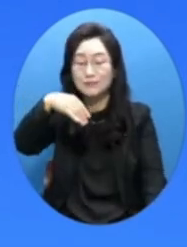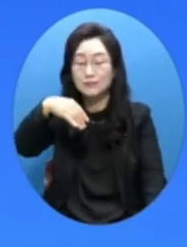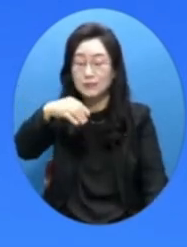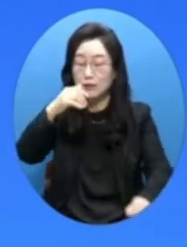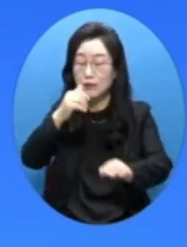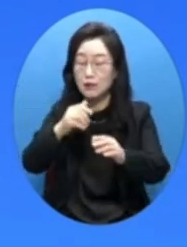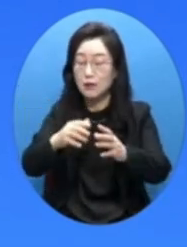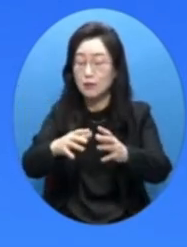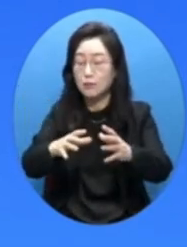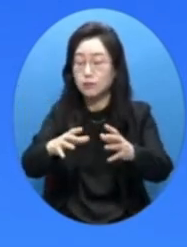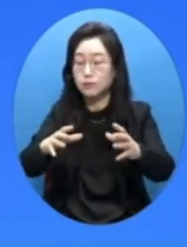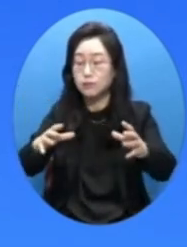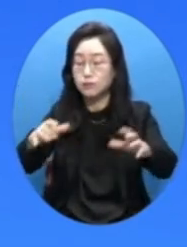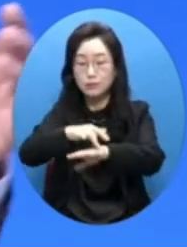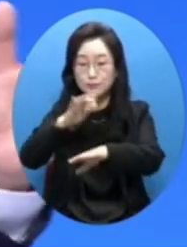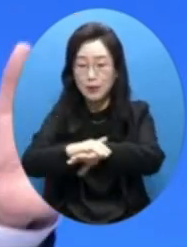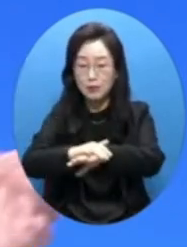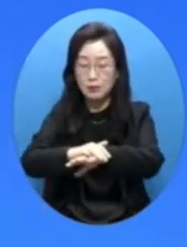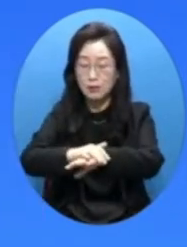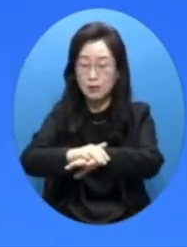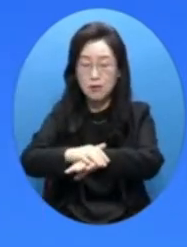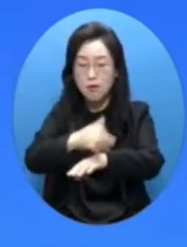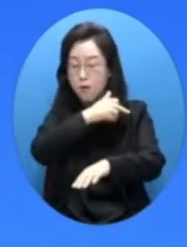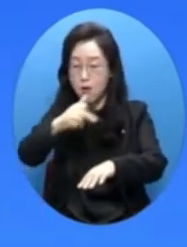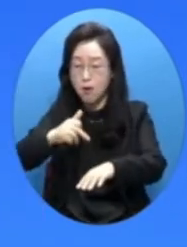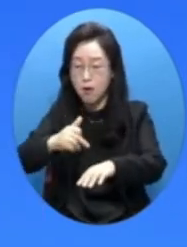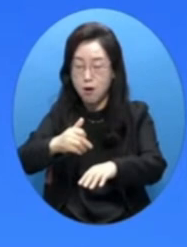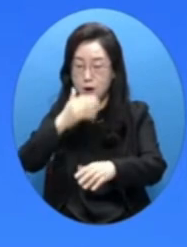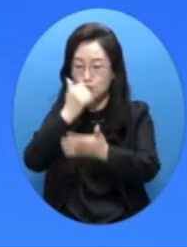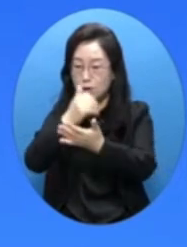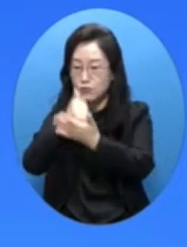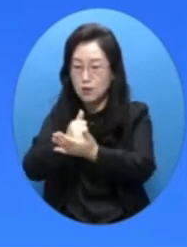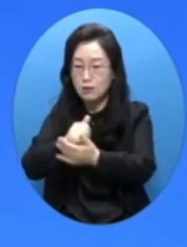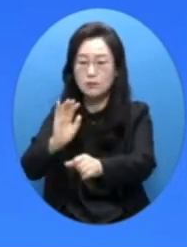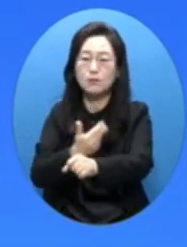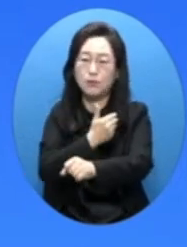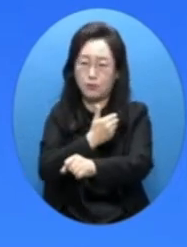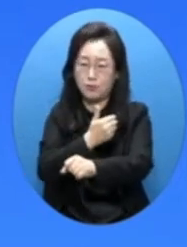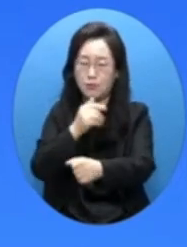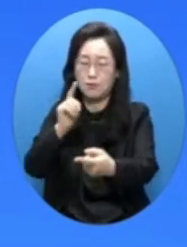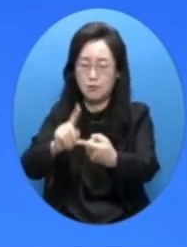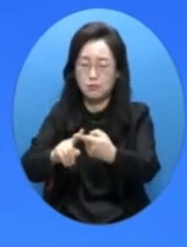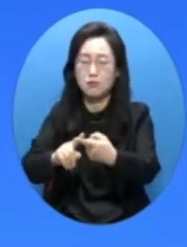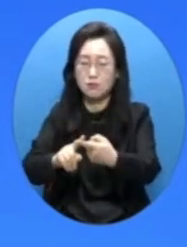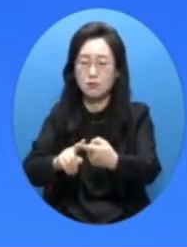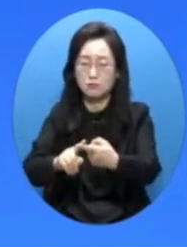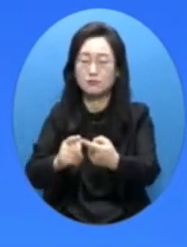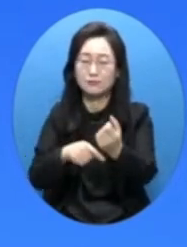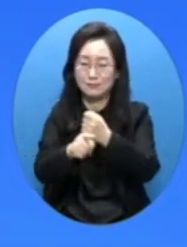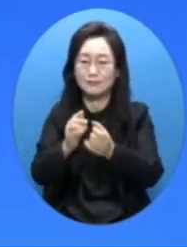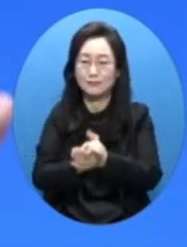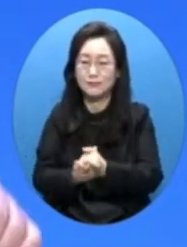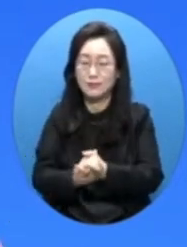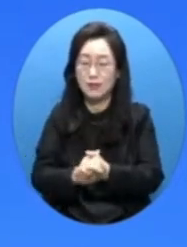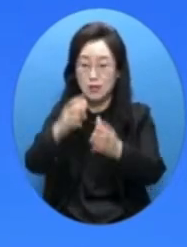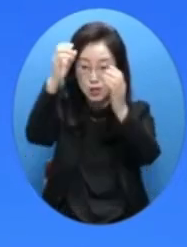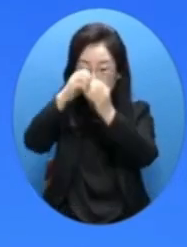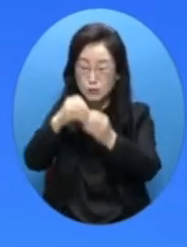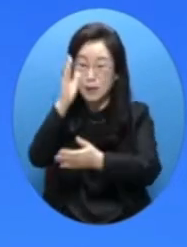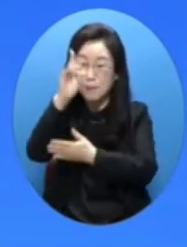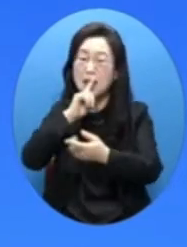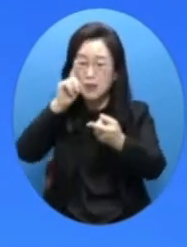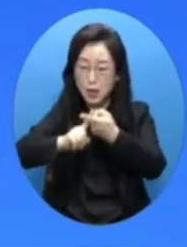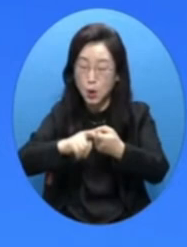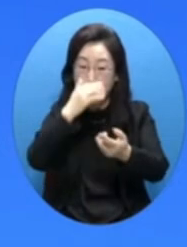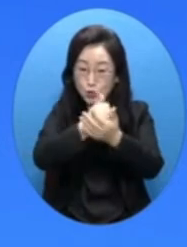자꾸자꾸 습관이 되면 나중에 큰 범죄가 되고 큰 잠을 든다는 것을 기억하고 있는 것입니다 속담대로 죄가 죄를 낳고